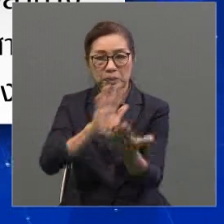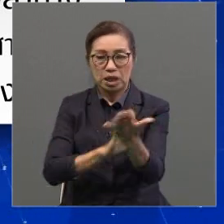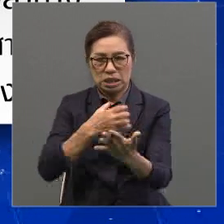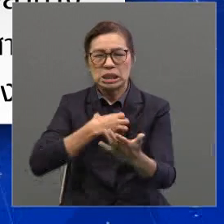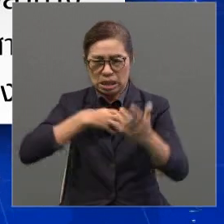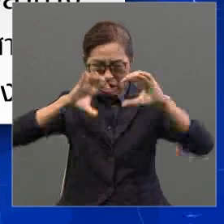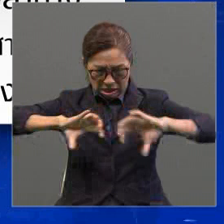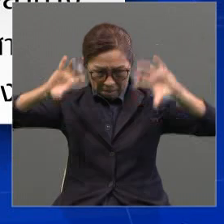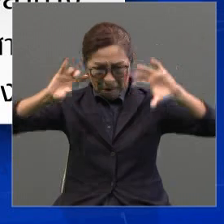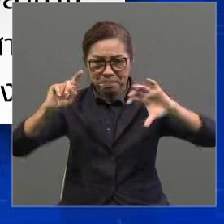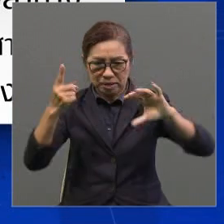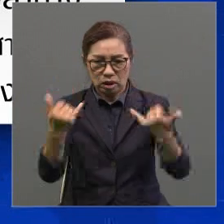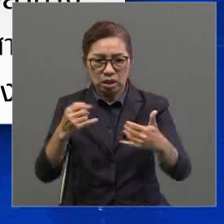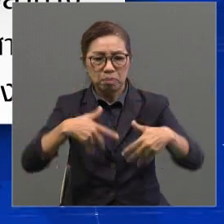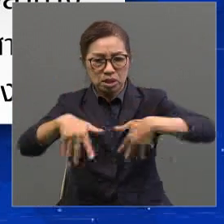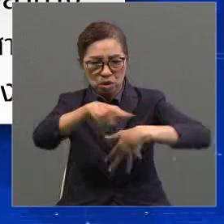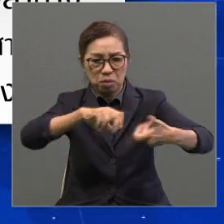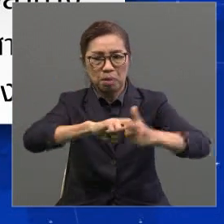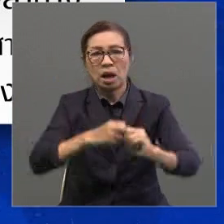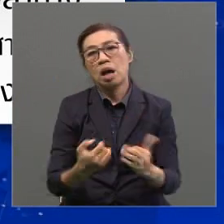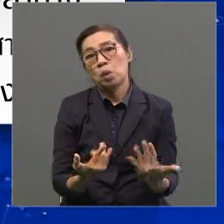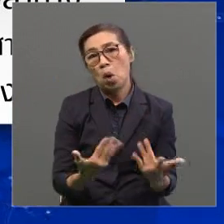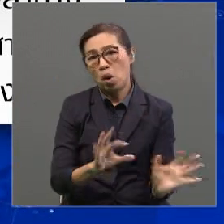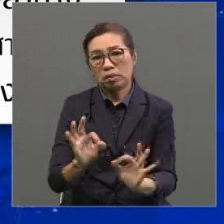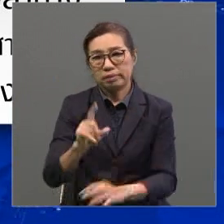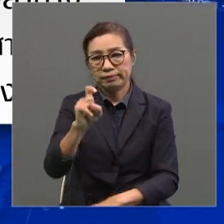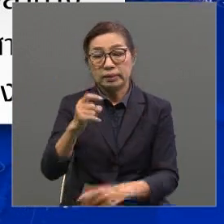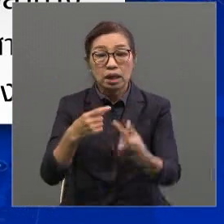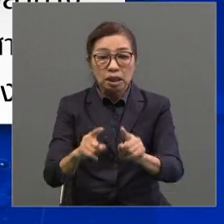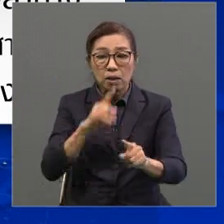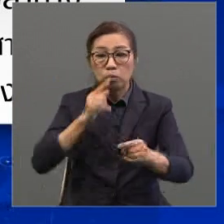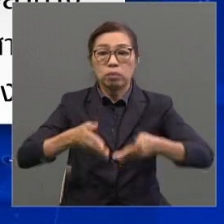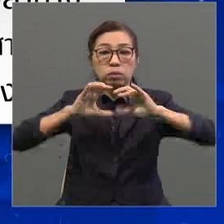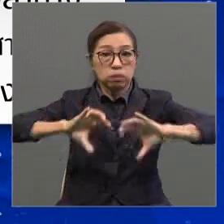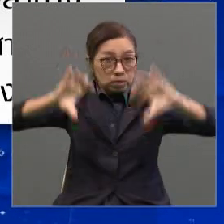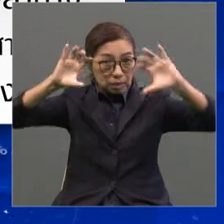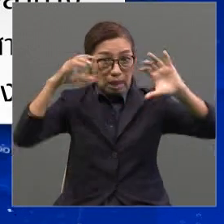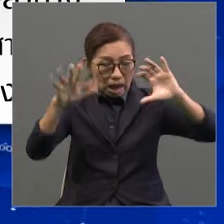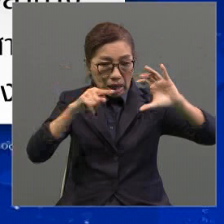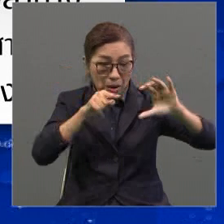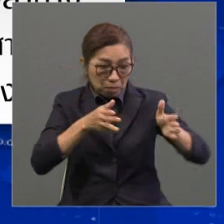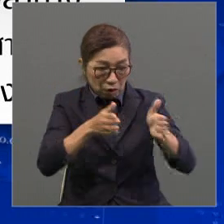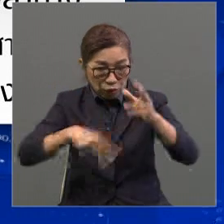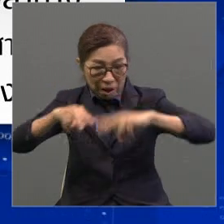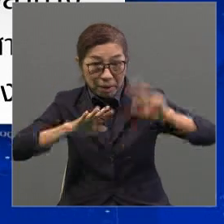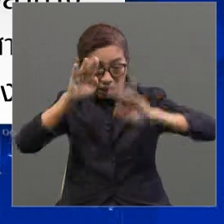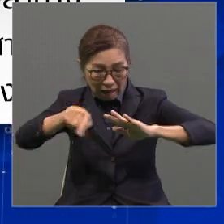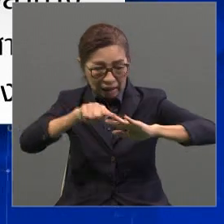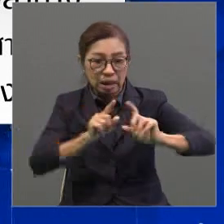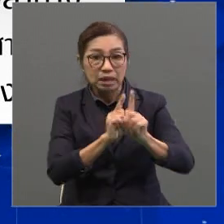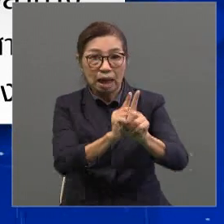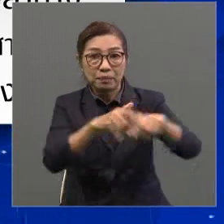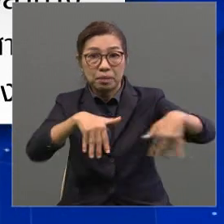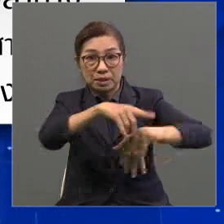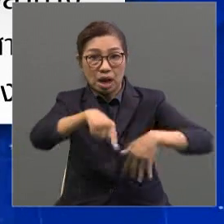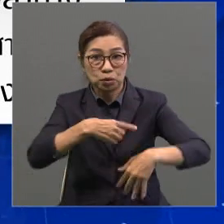และปัญหาของประชาชนรอไม่ได้แต่ถ้าหากสามารถตั้งรัฐบาลที่เป็นประชาธิปไตยได้ตามที่ประชาชนคาด